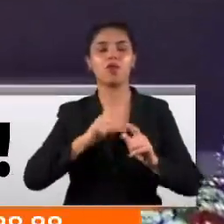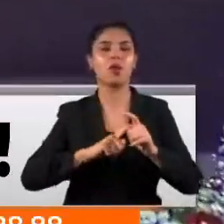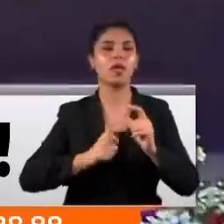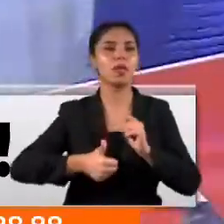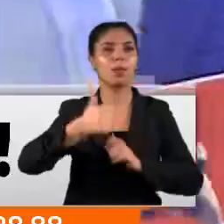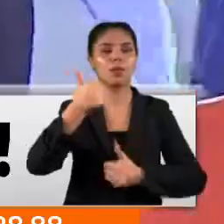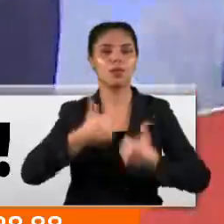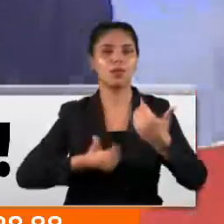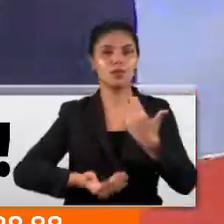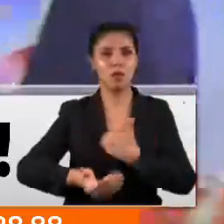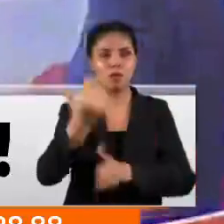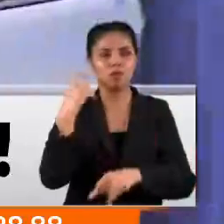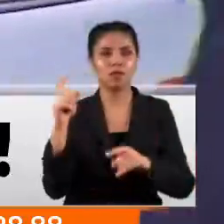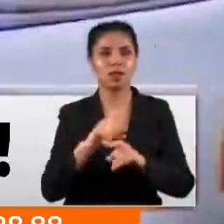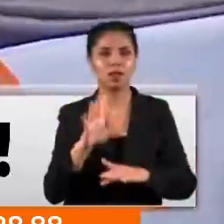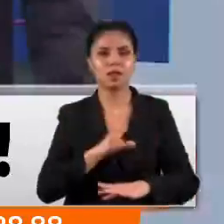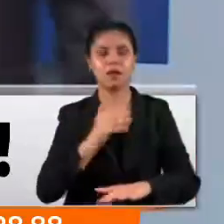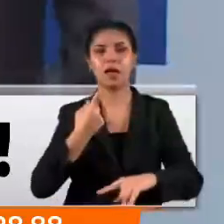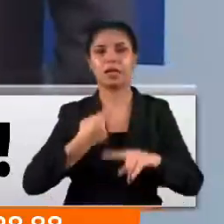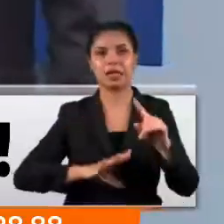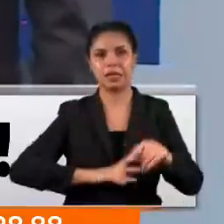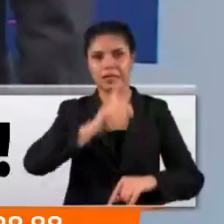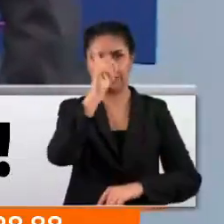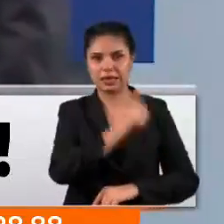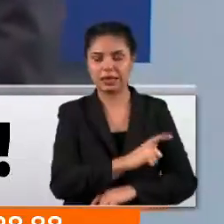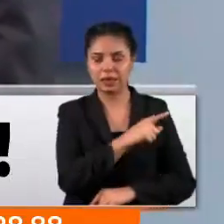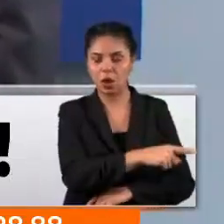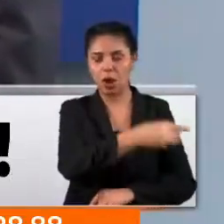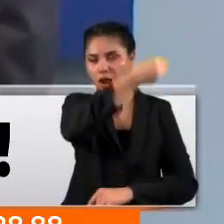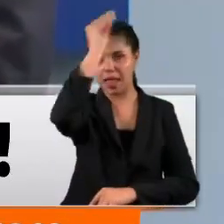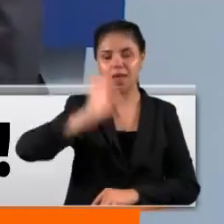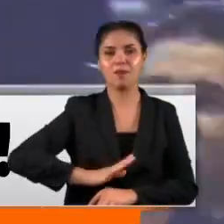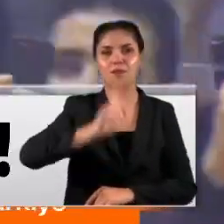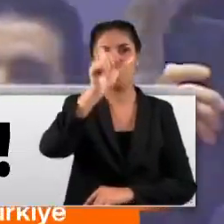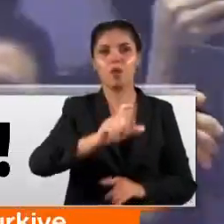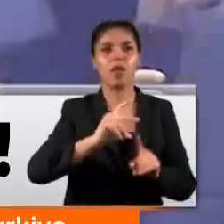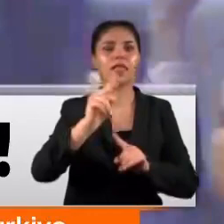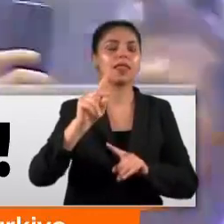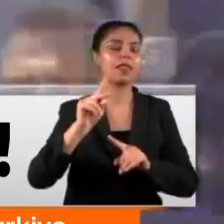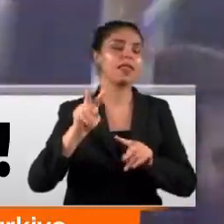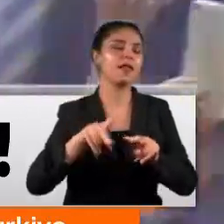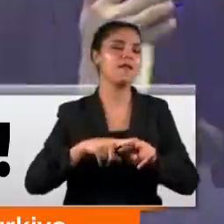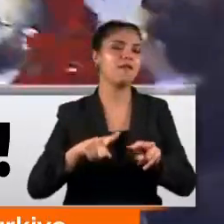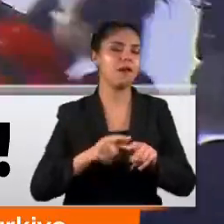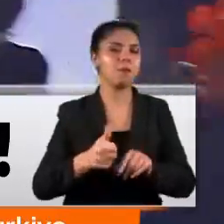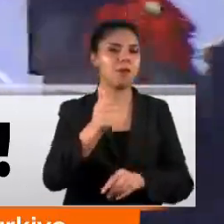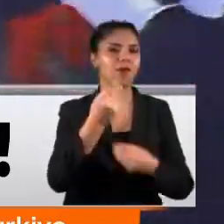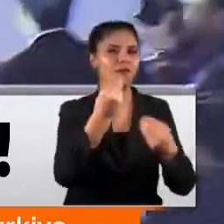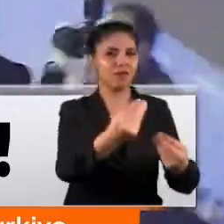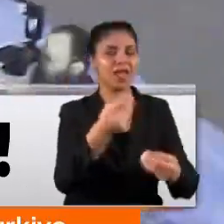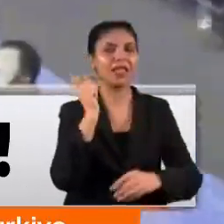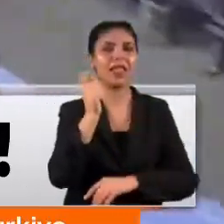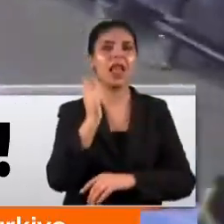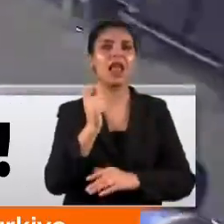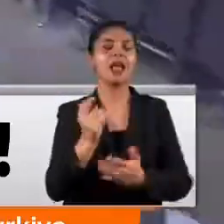tansiyon İy yükseldi Kılıçdaroğlu İmamoğlu Divan Başkanlığı vererek daha çok delegenin oyunu kazanma hesabı yaptı ama